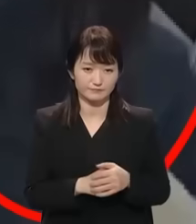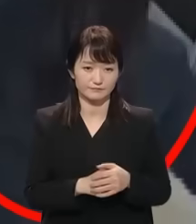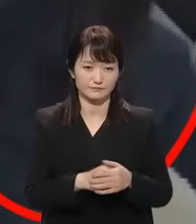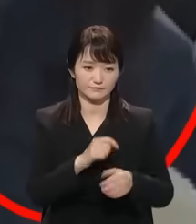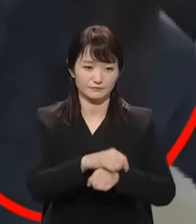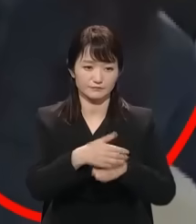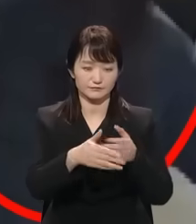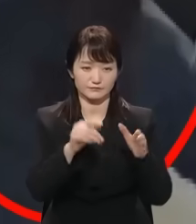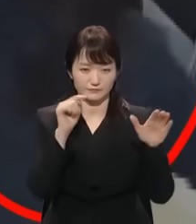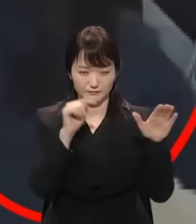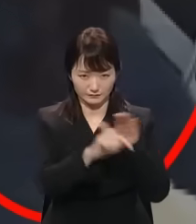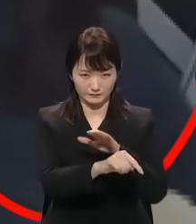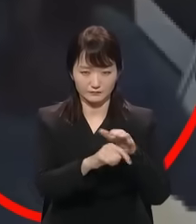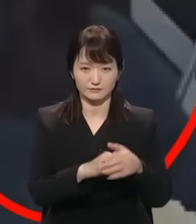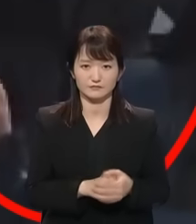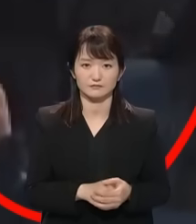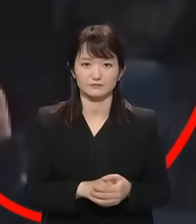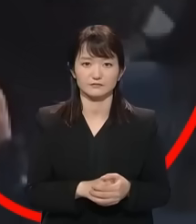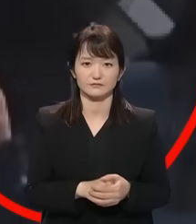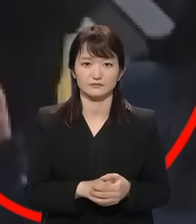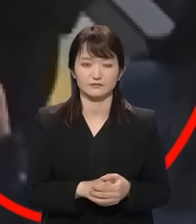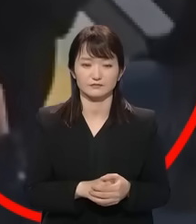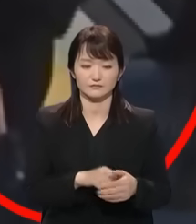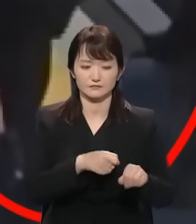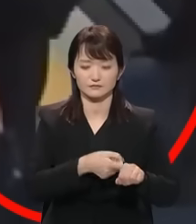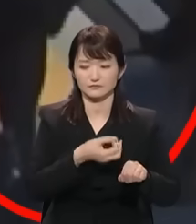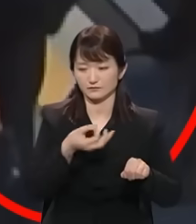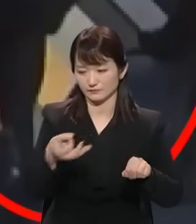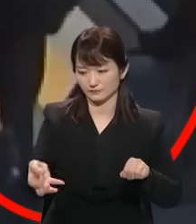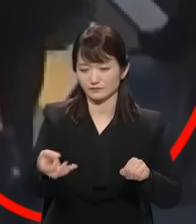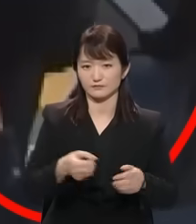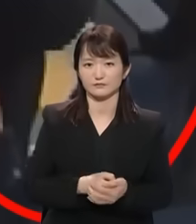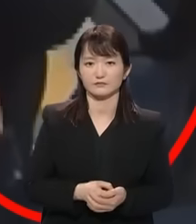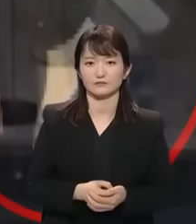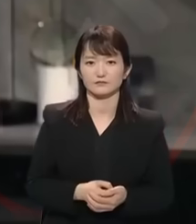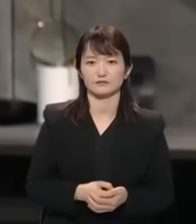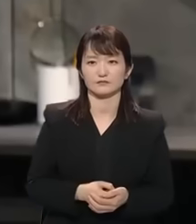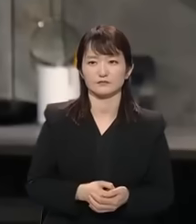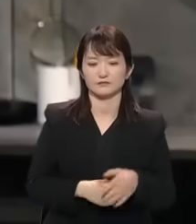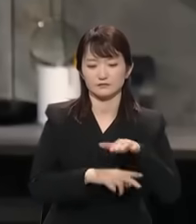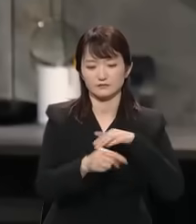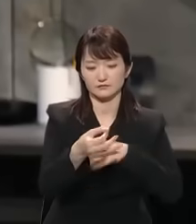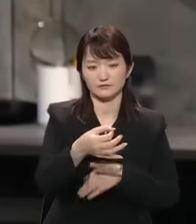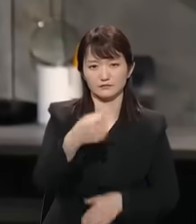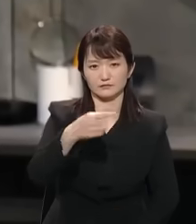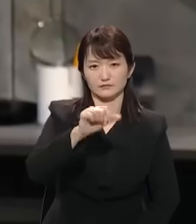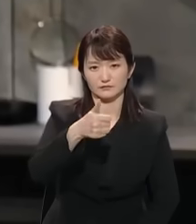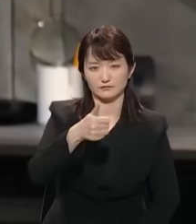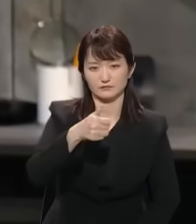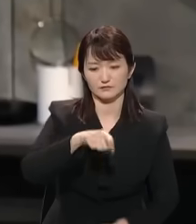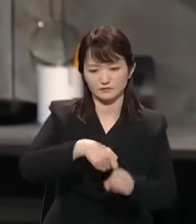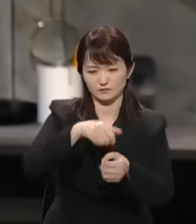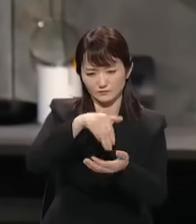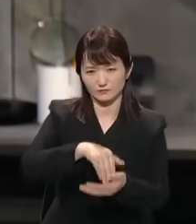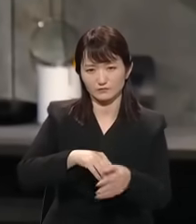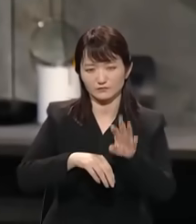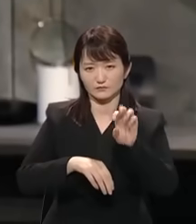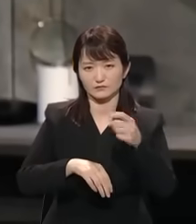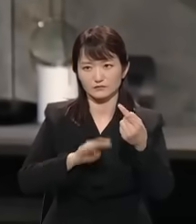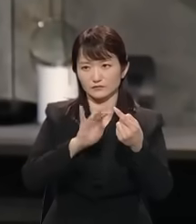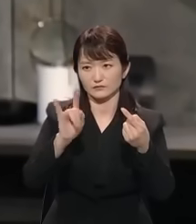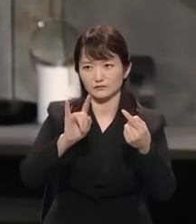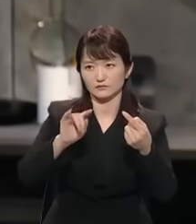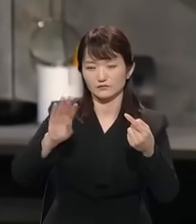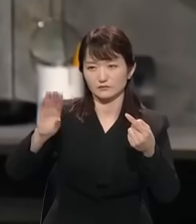같이 가서이 부과금 부과를 했답니다 1,500원 지하철 요금인데 부과금 3배 4 6,500원으로